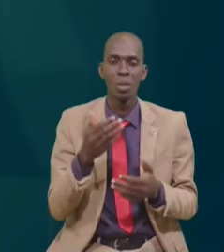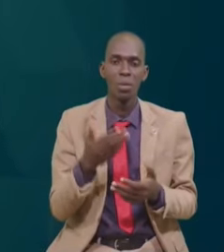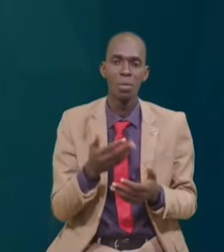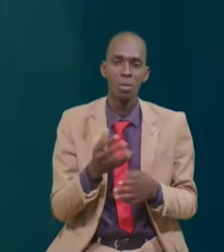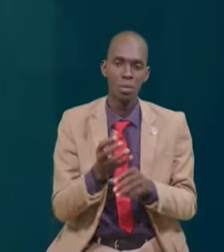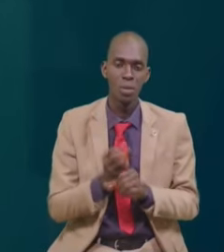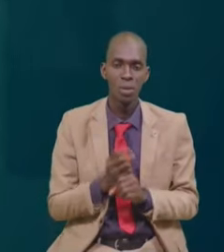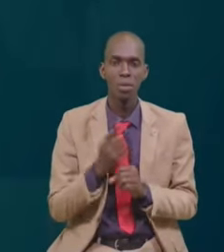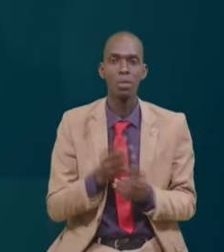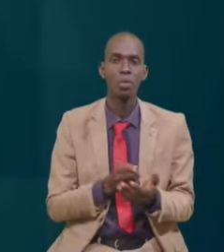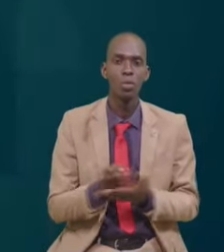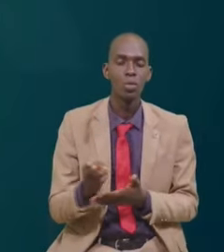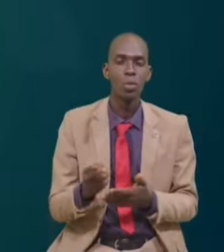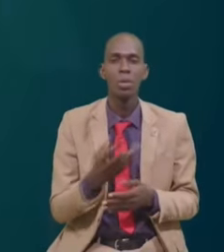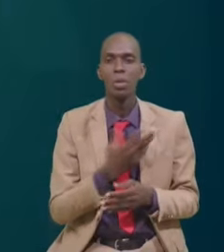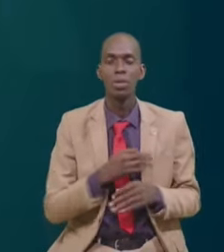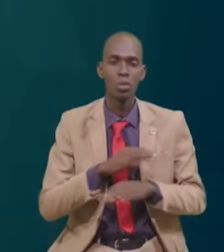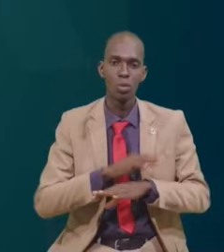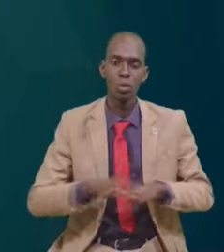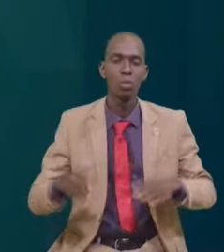À qui est la vérité, ne la vends pas.